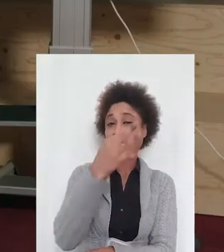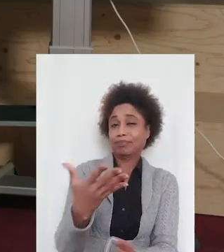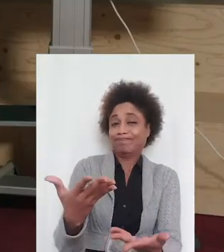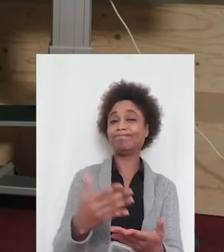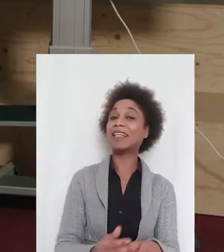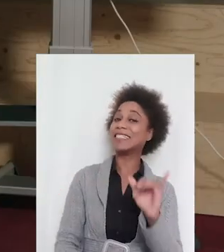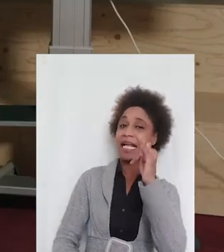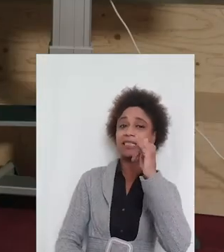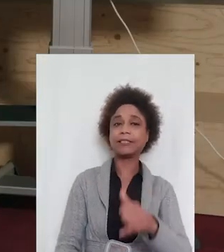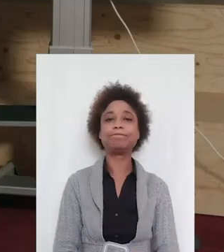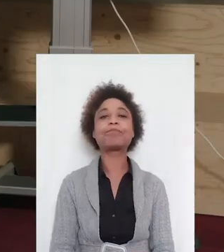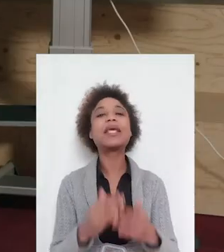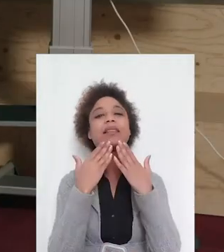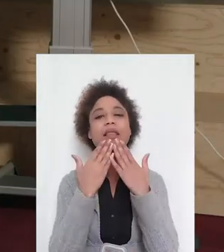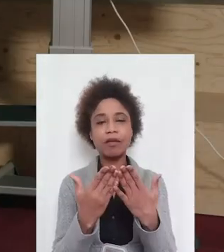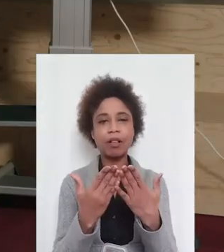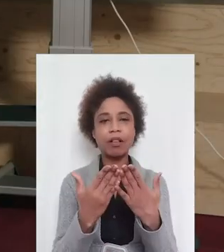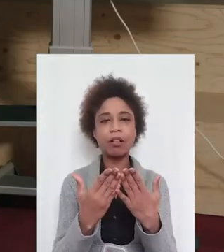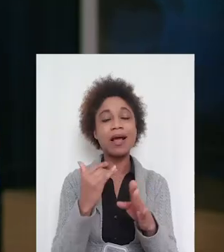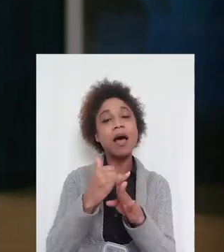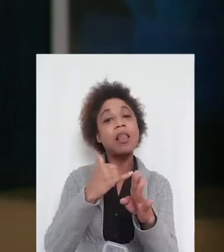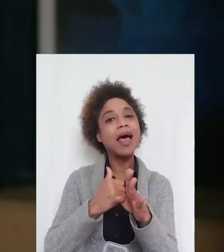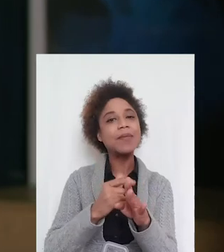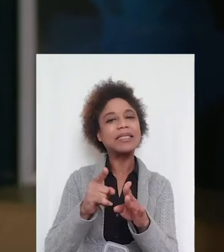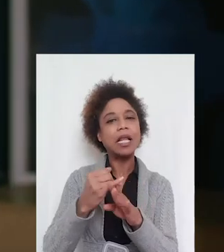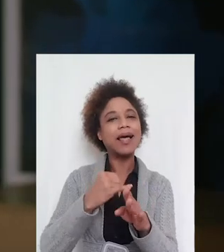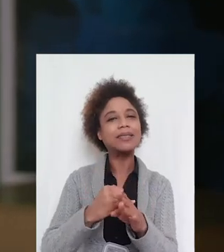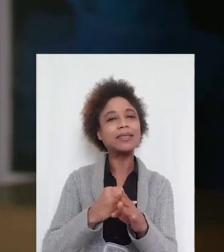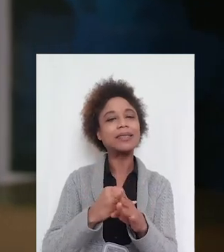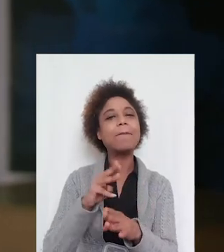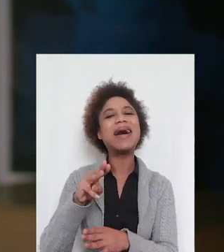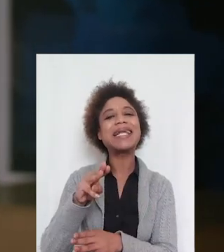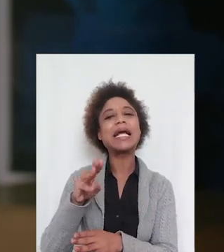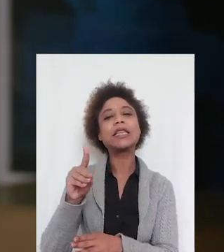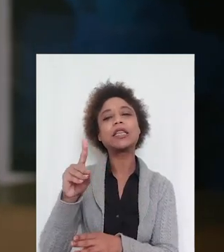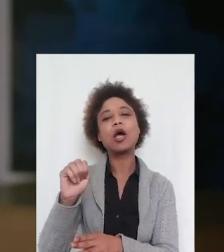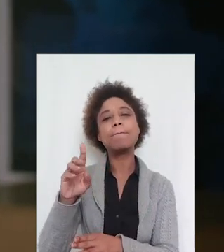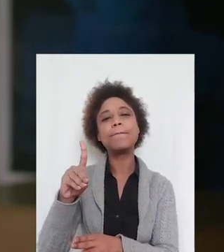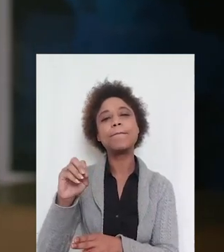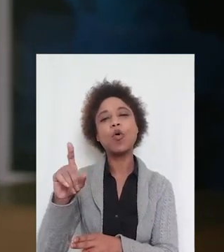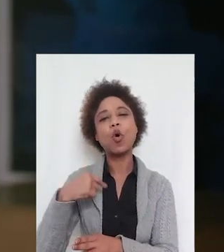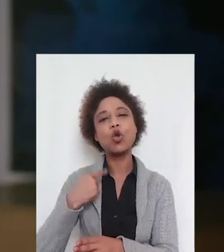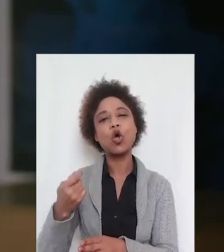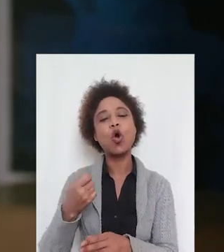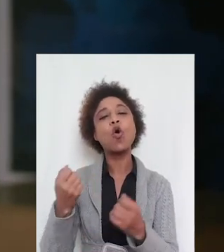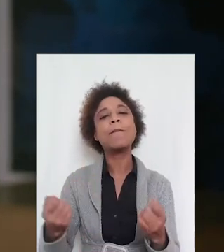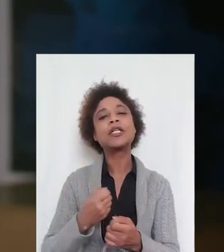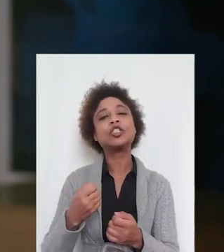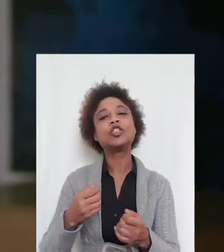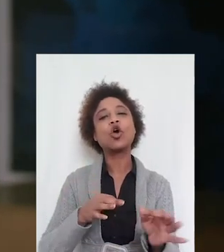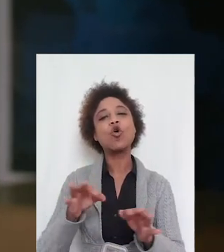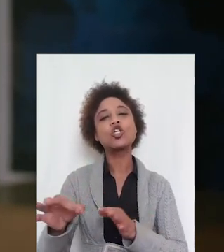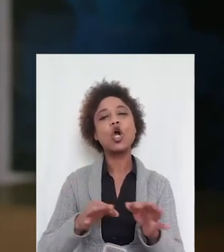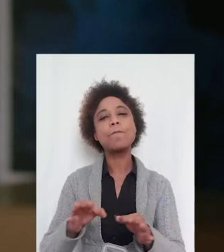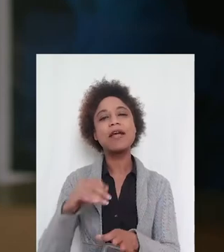Yes. Dankjewel. En last but not least gaan we naar Marieke te Poelen. Zij is operations coördinator bij Friendly Fire,